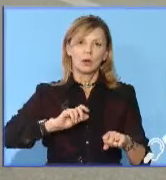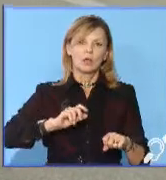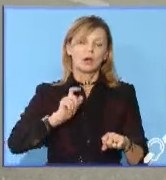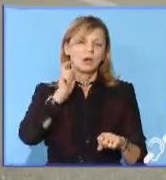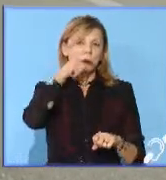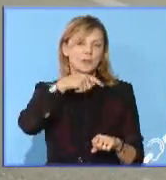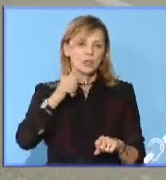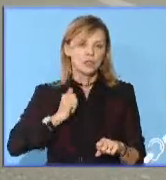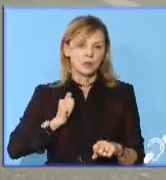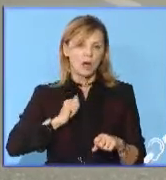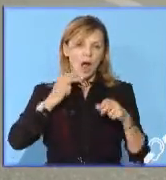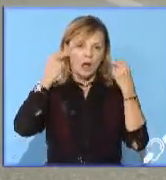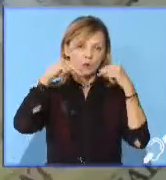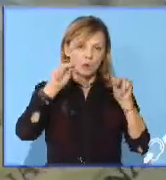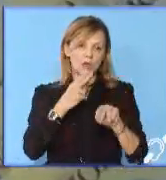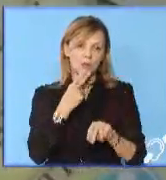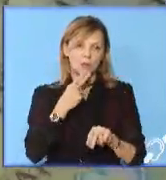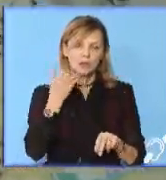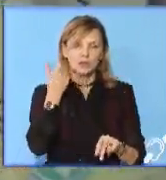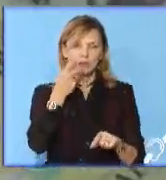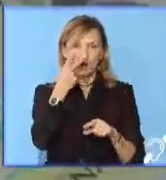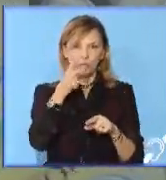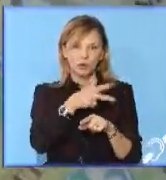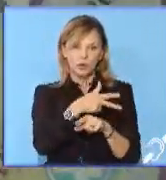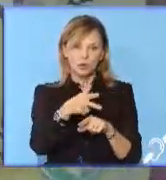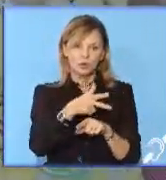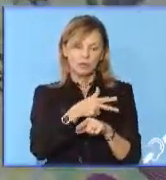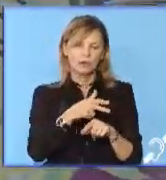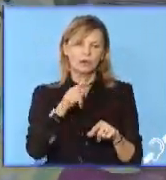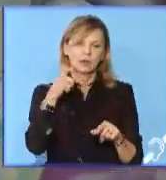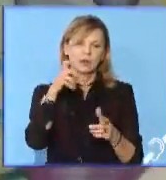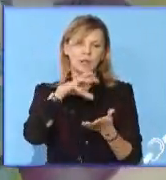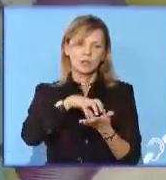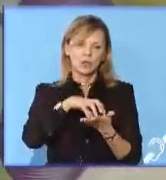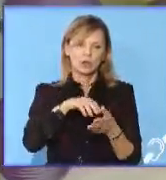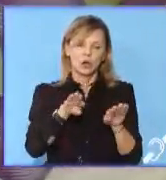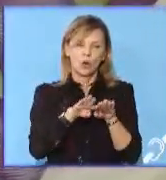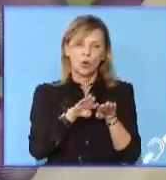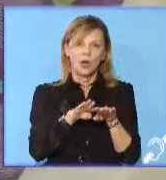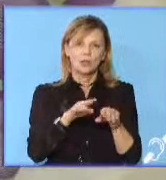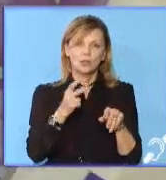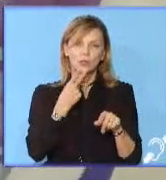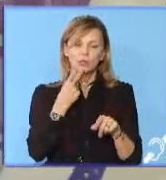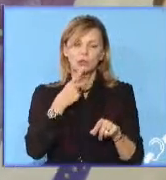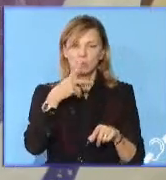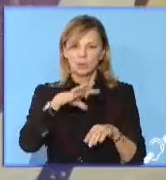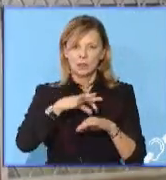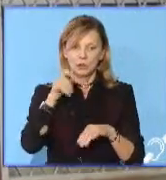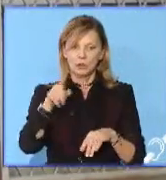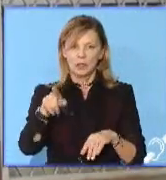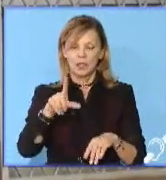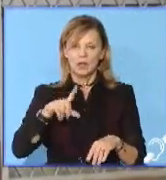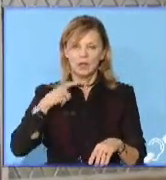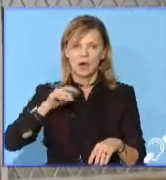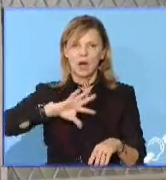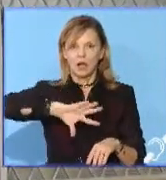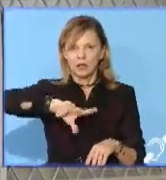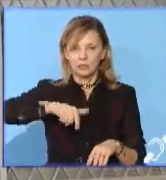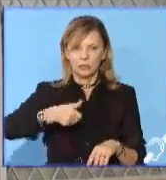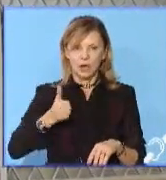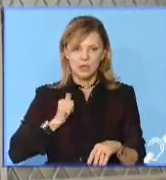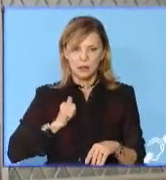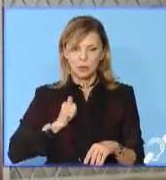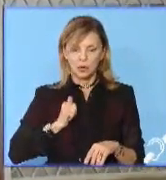la poliție, iar când au verificat imaginile de pe camerele de supraveghere din zonă, colegii polițistului au descoperit că el era cel care